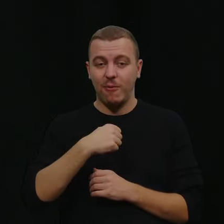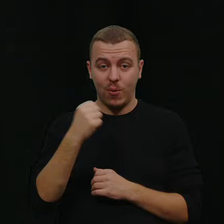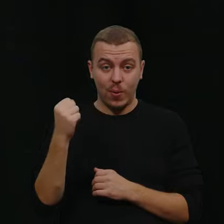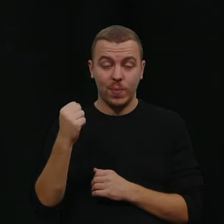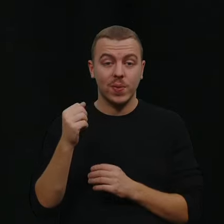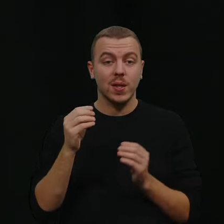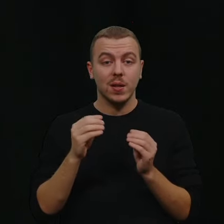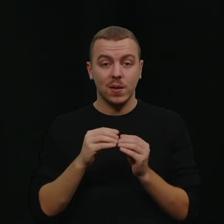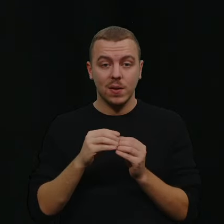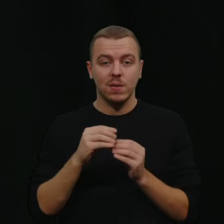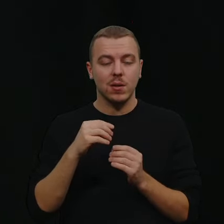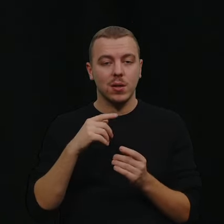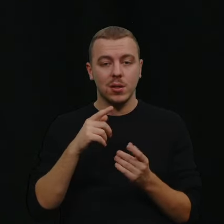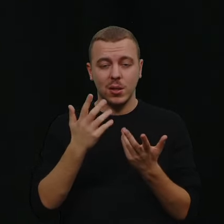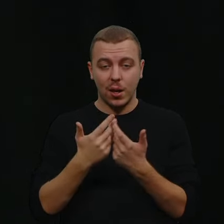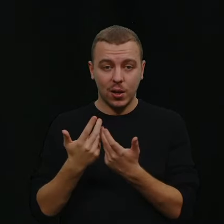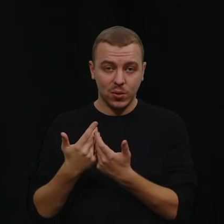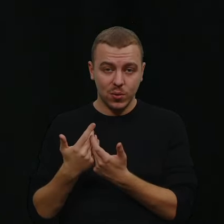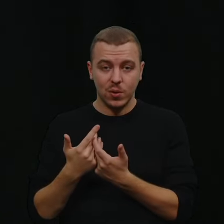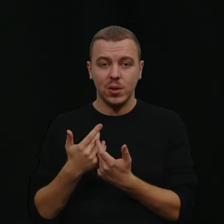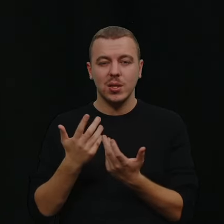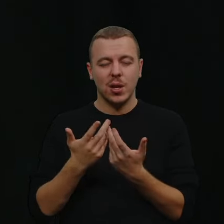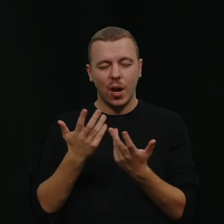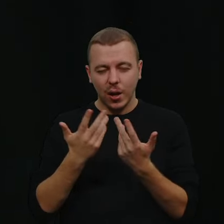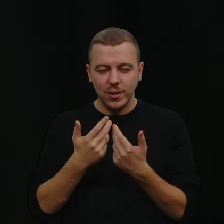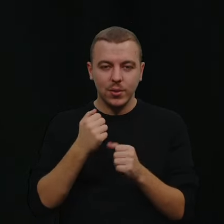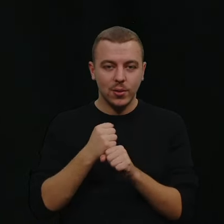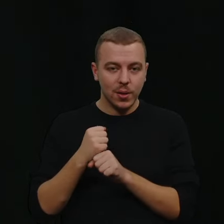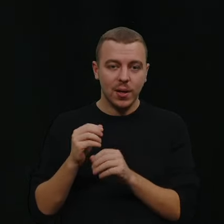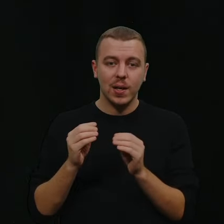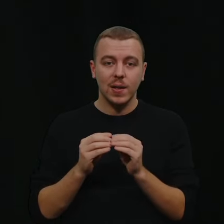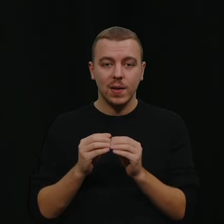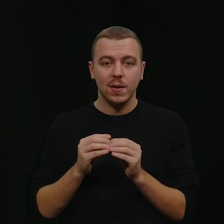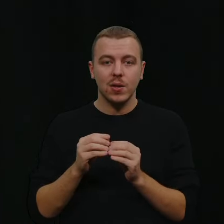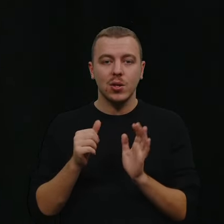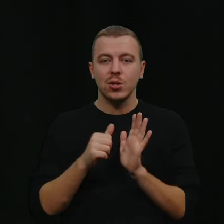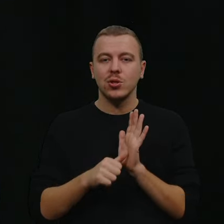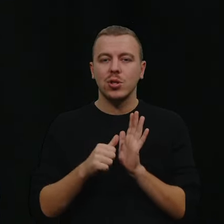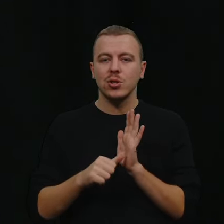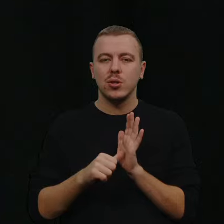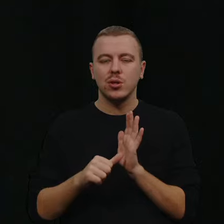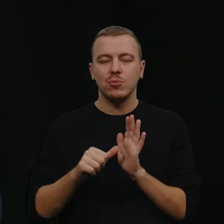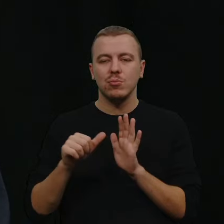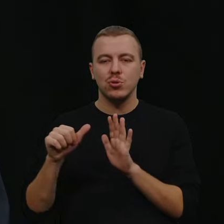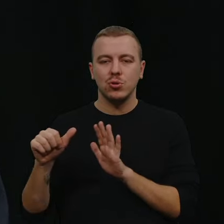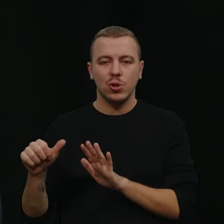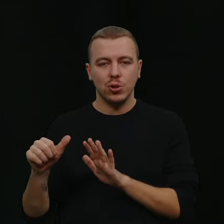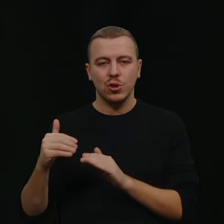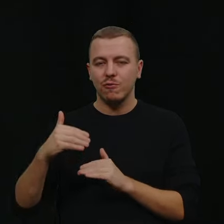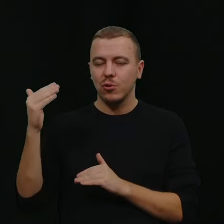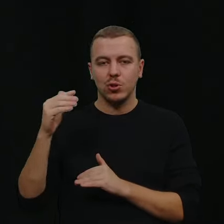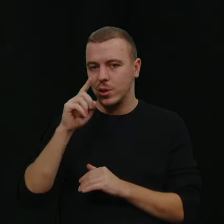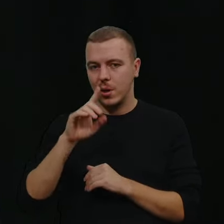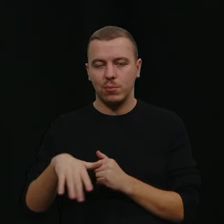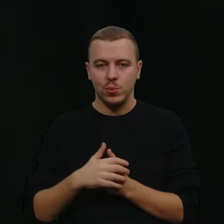žinokit, bet kokį algoritmą taikysi, bet kokius skaičiavimus atliksi, daugiau 66